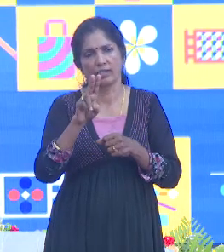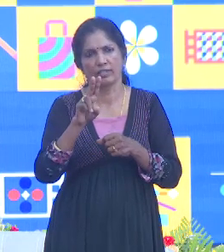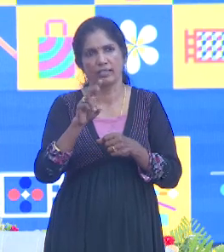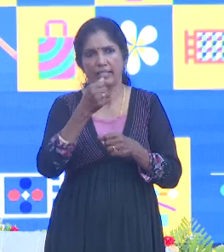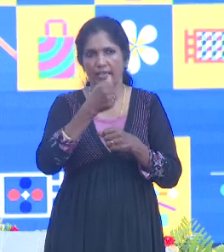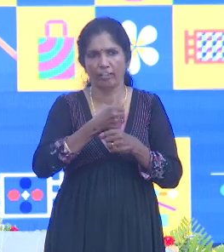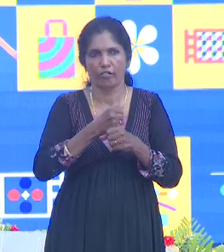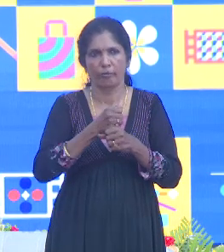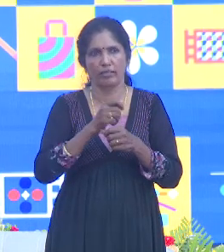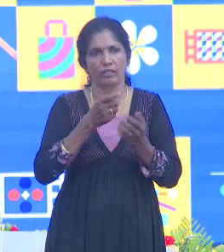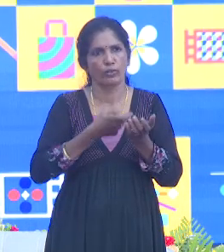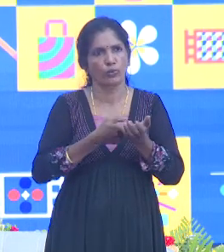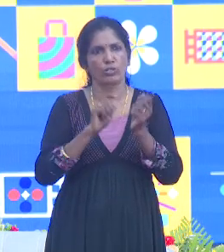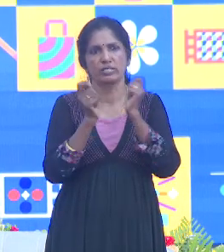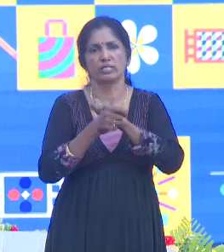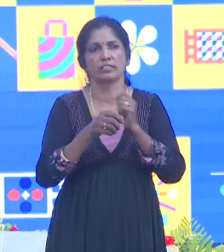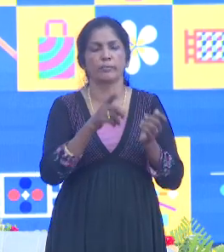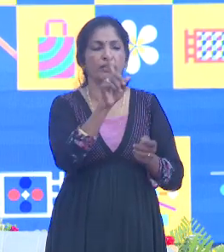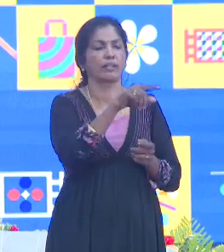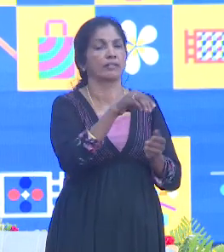72 കൊണ്ടുവന്ന ഭേദഗതിയിൽ കൂടി അതെടുത്തോളാം.